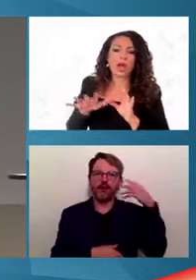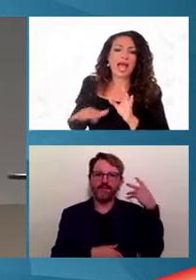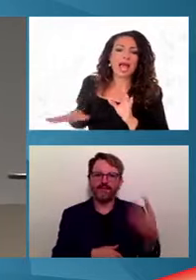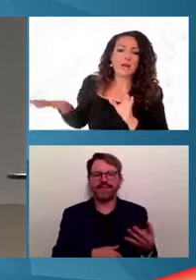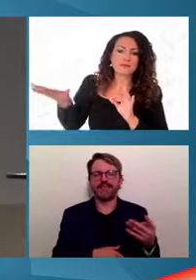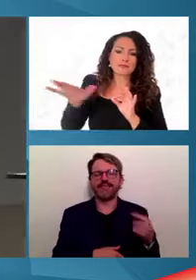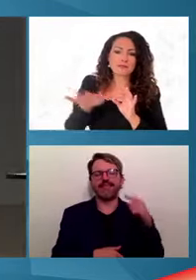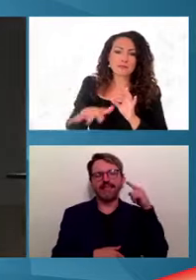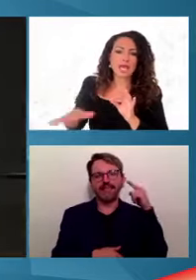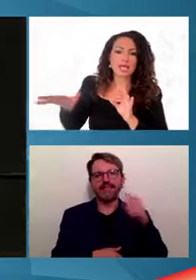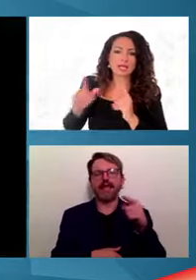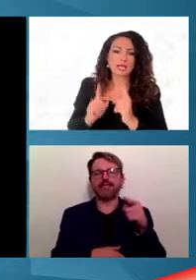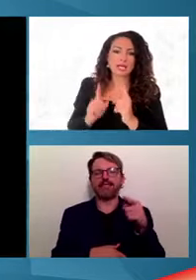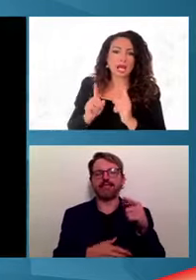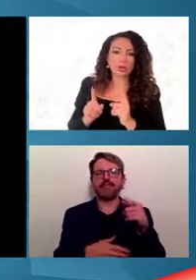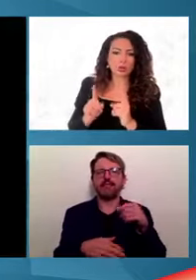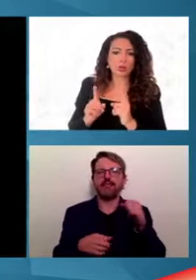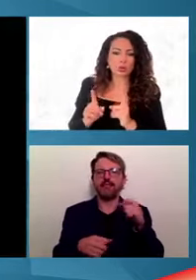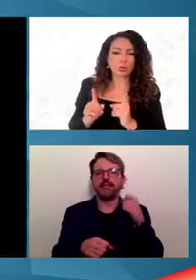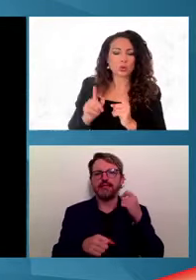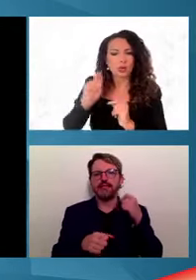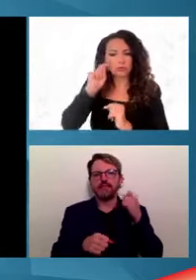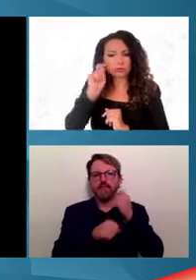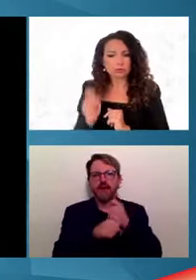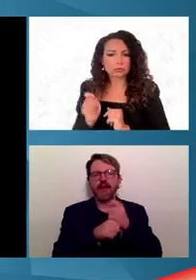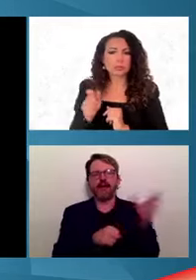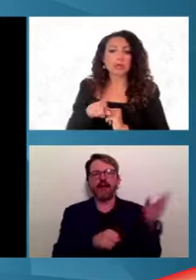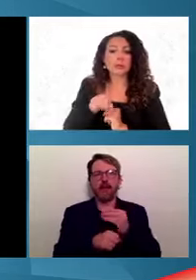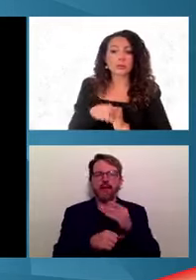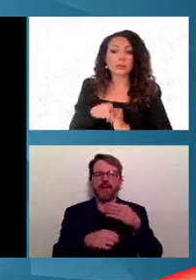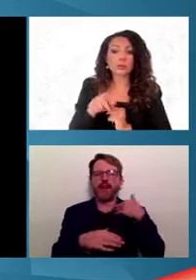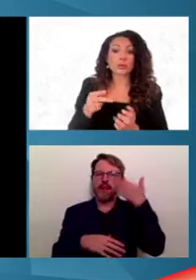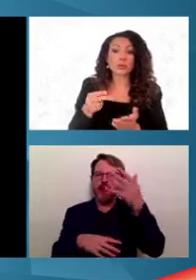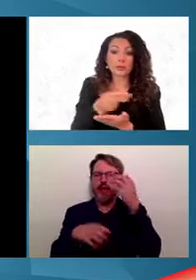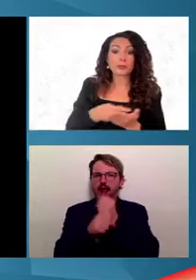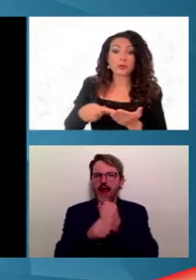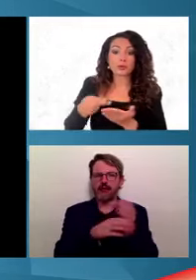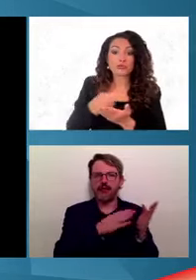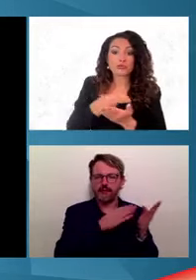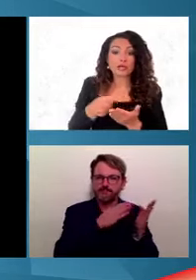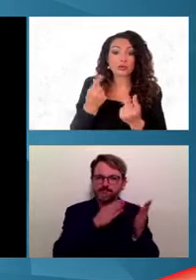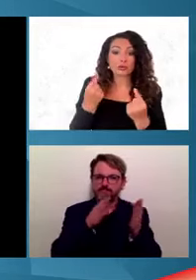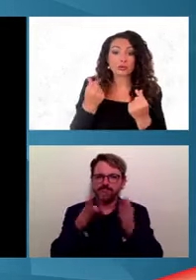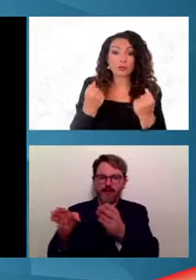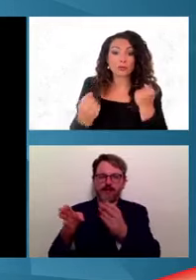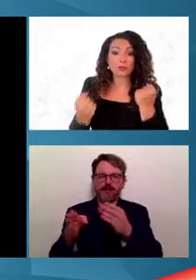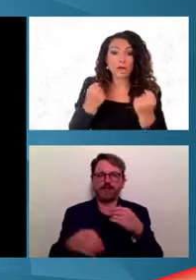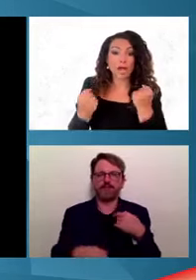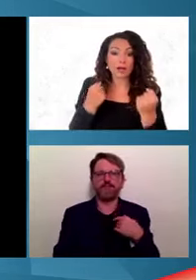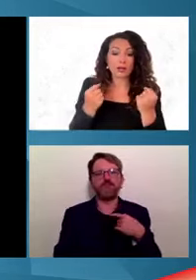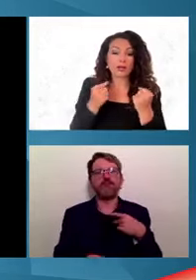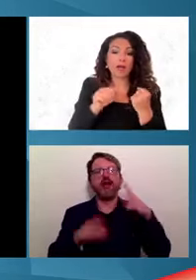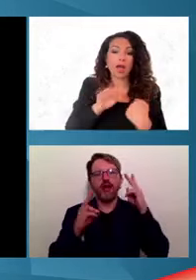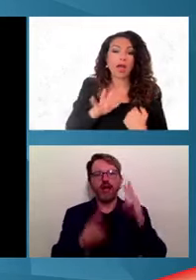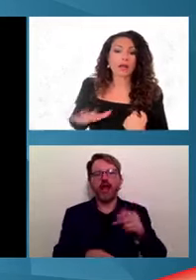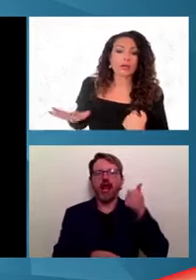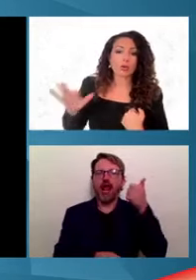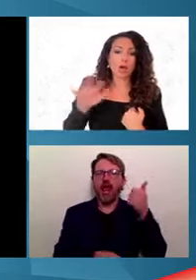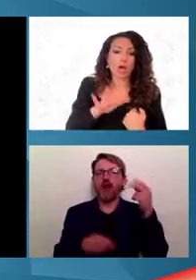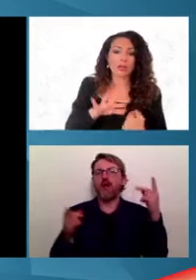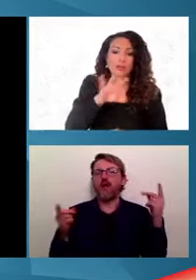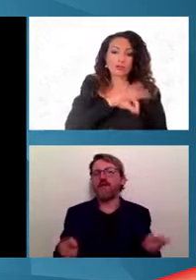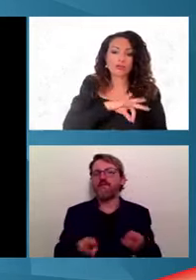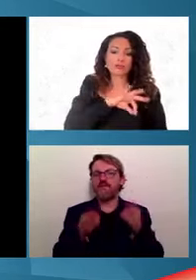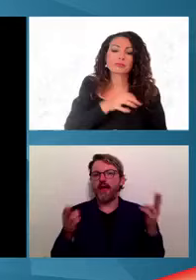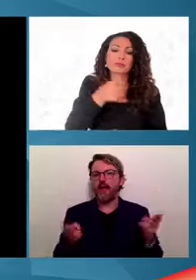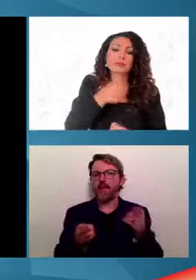sostenibilità, ma anche può essere un piano di marketing per l'Alto Adige. Perché tutte le aziende,